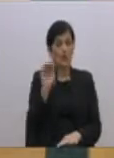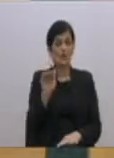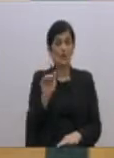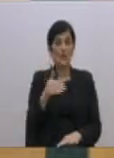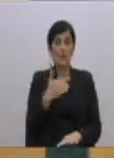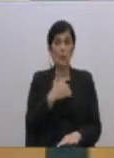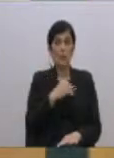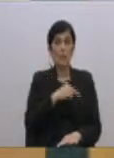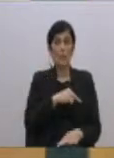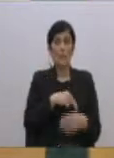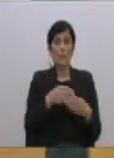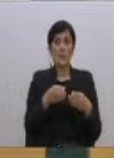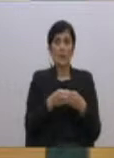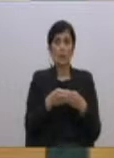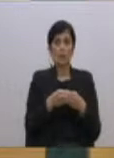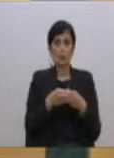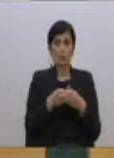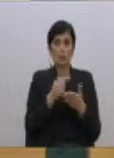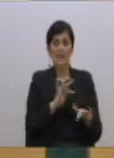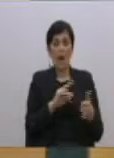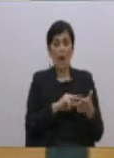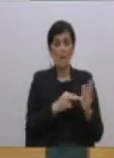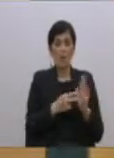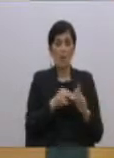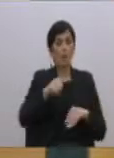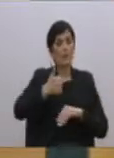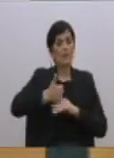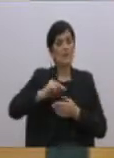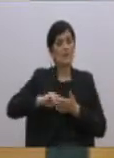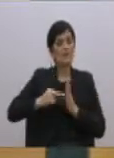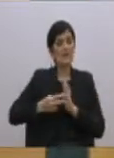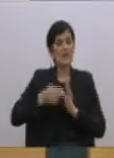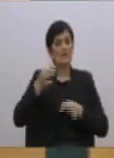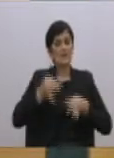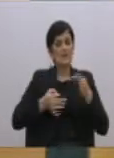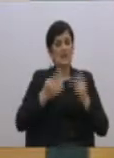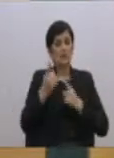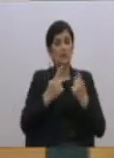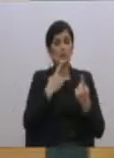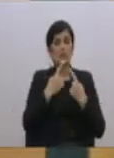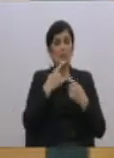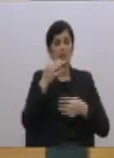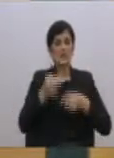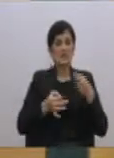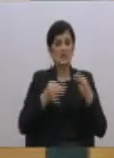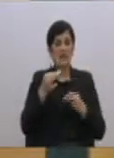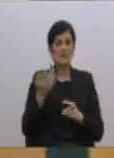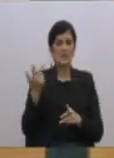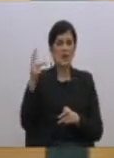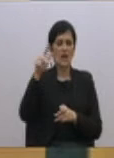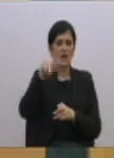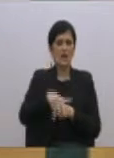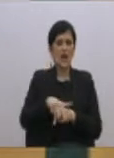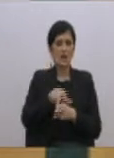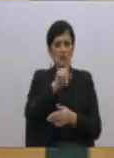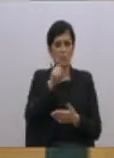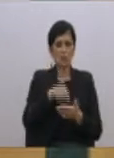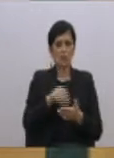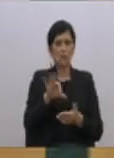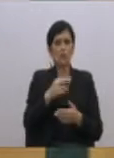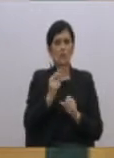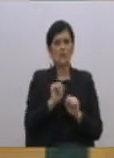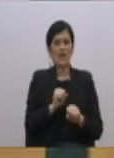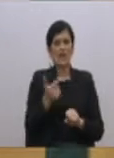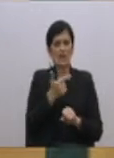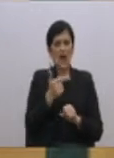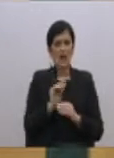Ჩვენ სამუშაო ჯგუფის ფარგლებში დავამტკიცეთ სამოქმედო გეგმა და ღია სასამართლო რეფორმის, სადაც საუბარია სასამართლოს გადატვირთულობის საკითხზე, სოციალური დაცვის